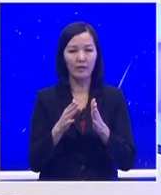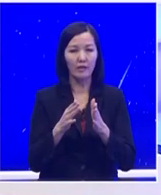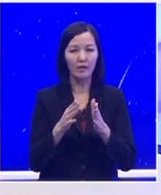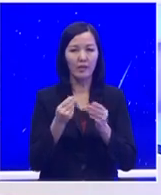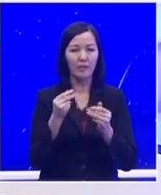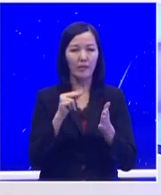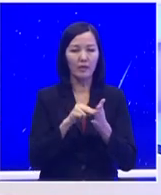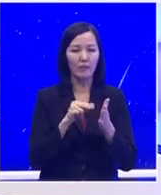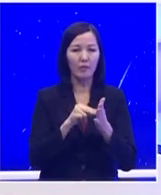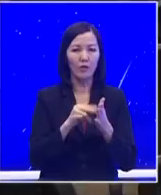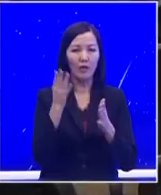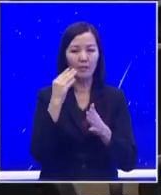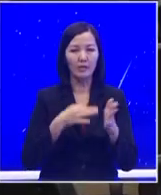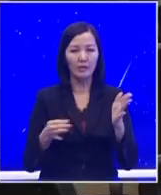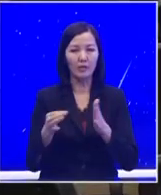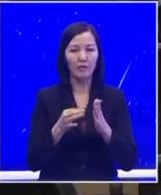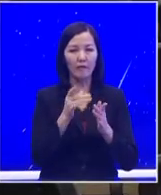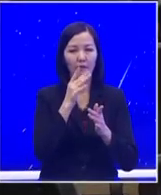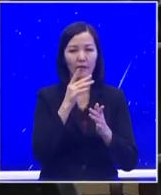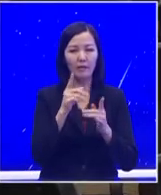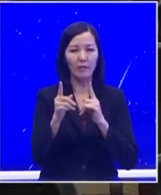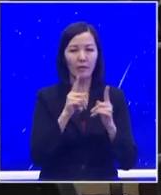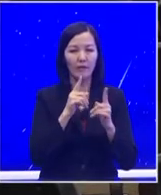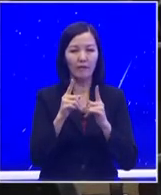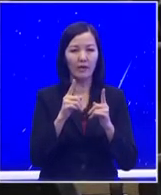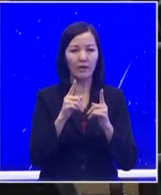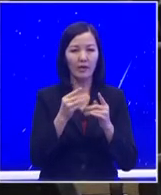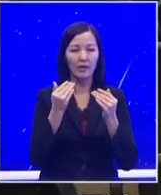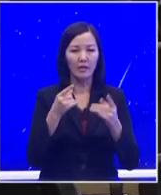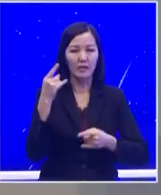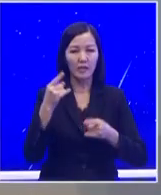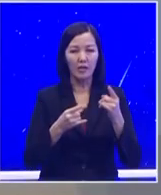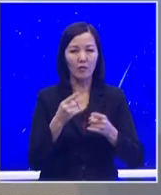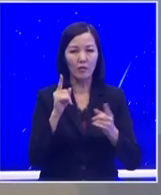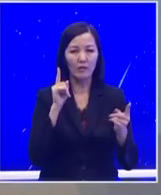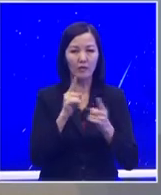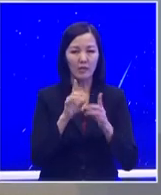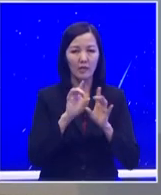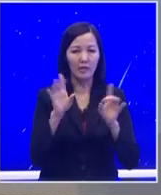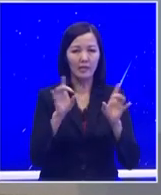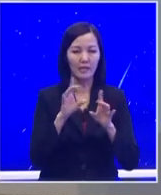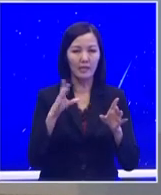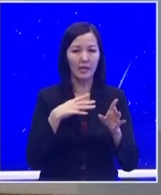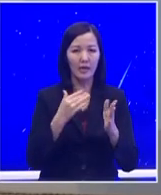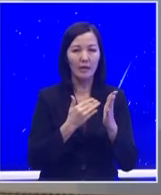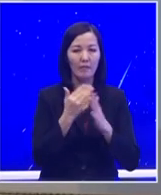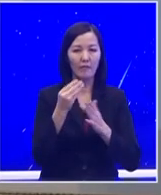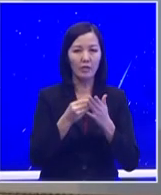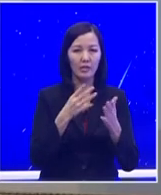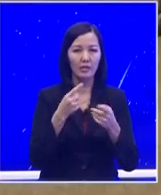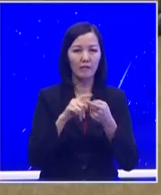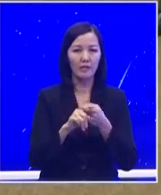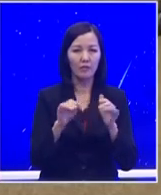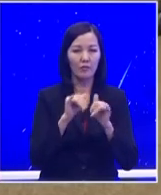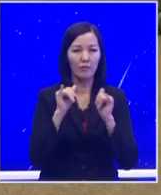регулированию естественных монополий по Алматинской области во время брифинга на диалоговой площадке ЖТСУ-Медиа. Повышение цены связано